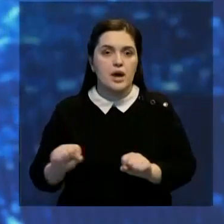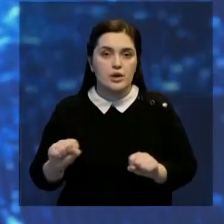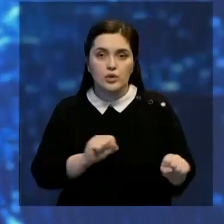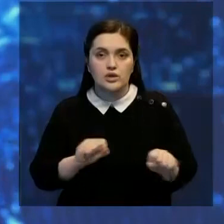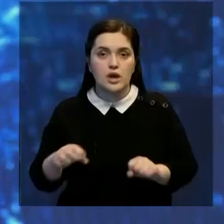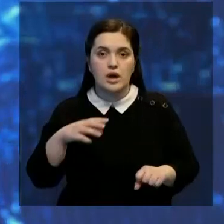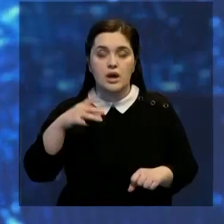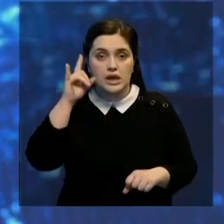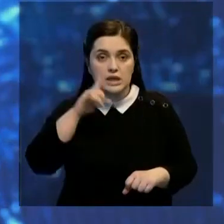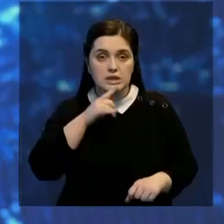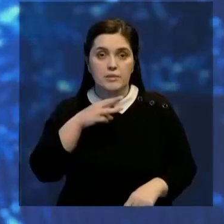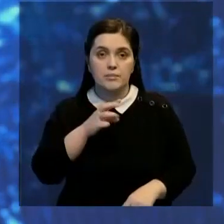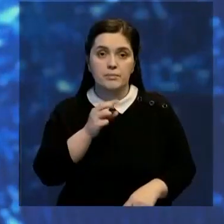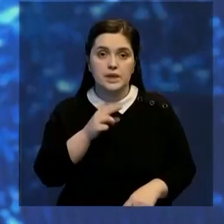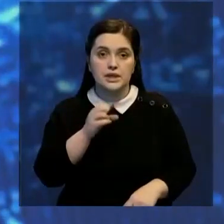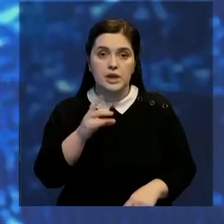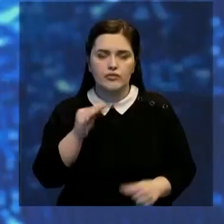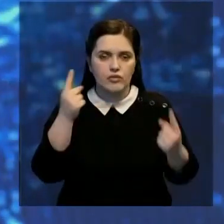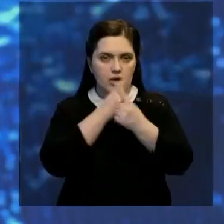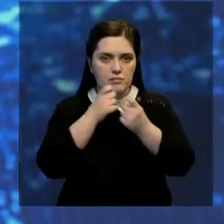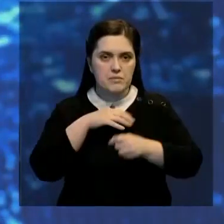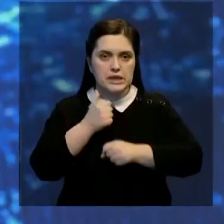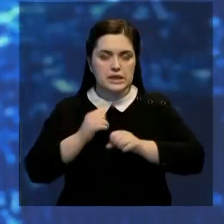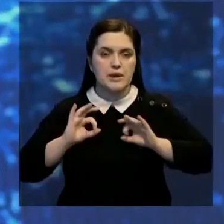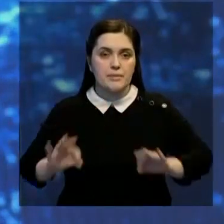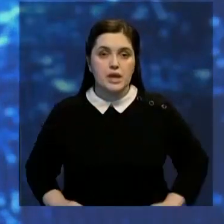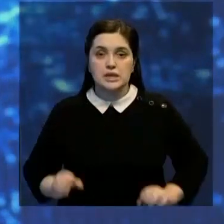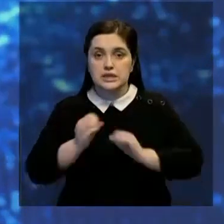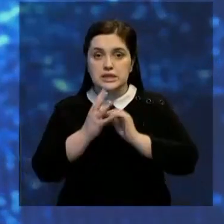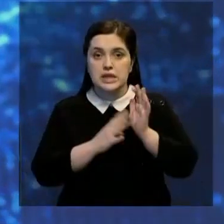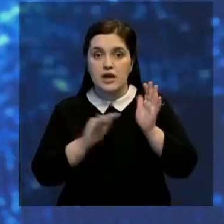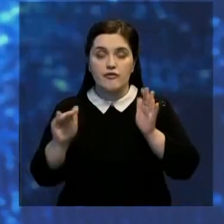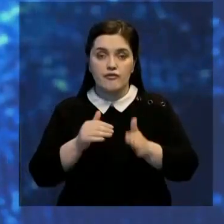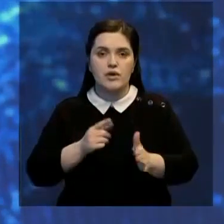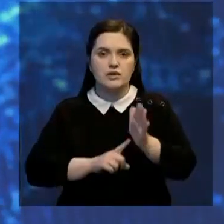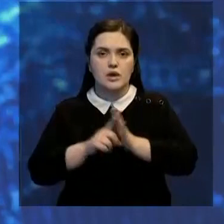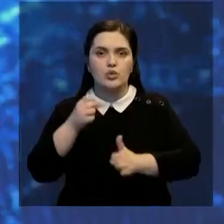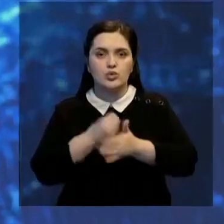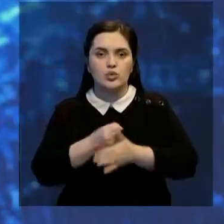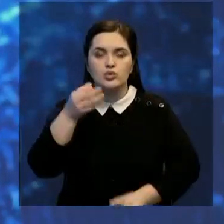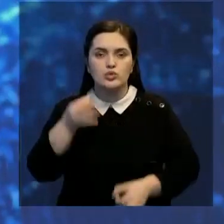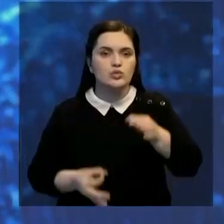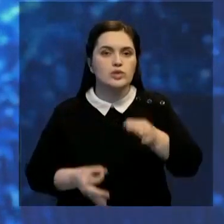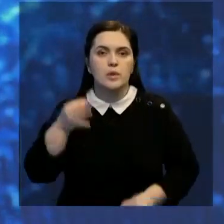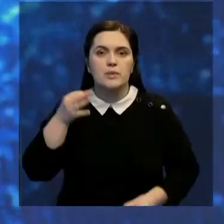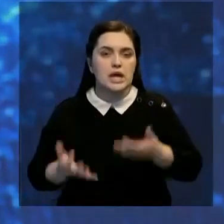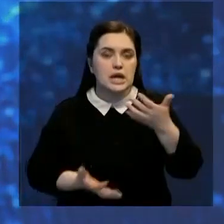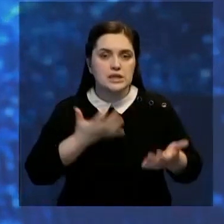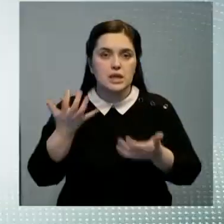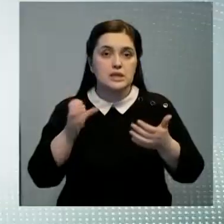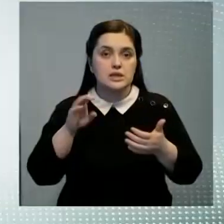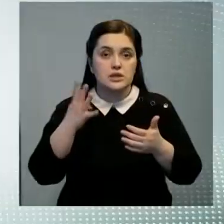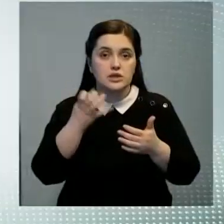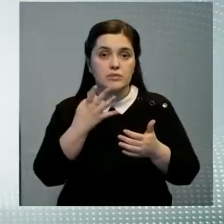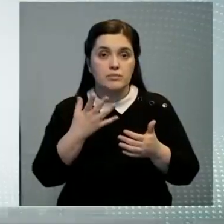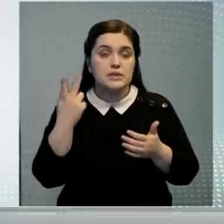Бектанов. Об этом официально сообщили в Генпрокуратуре. 19 февраля в отношении его начато досудебное расследование по статье 452